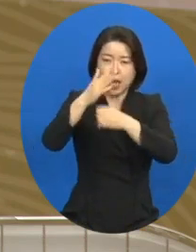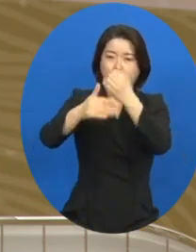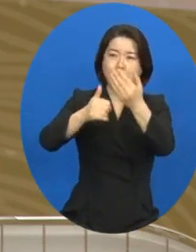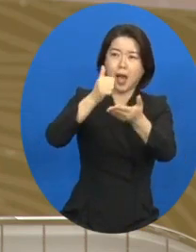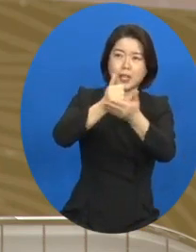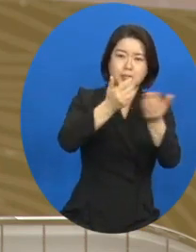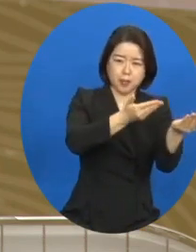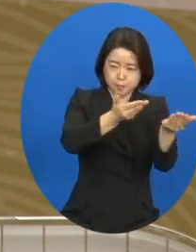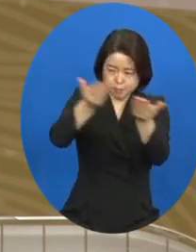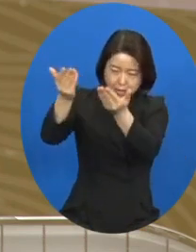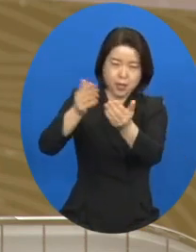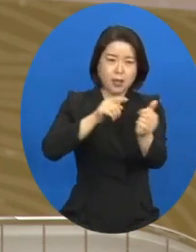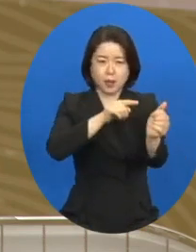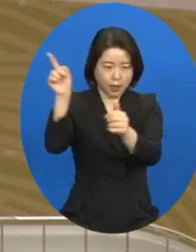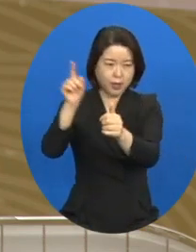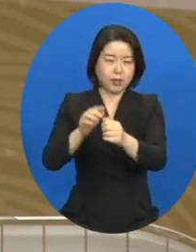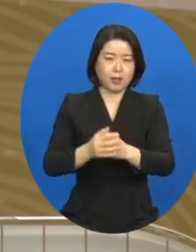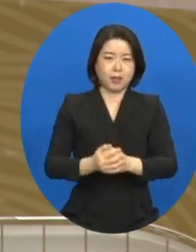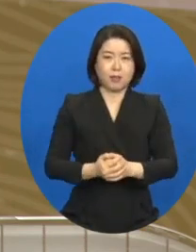하나님께 바치십시오.